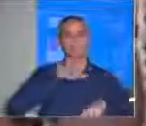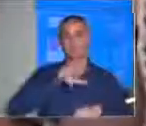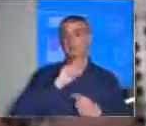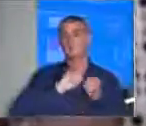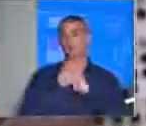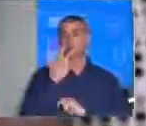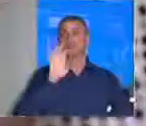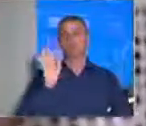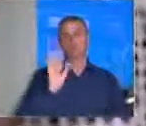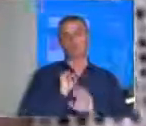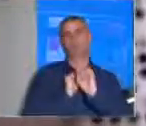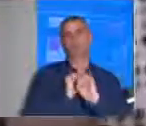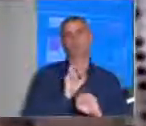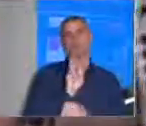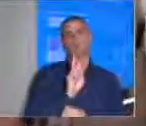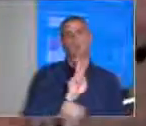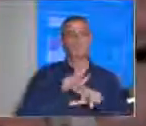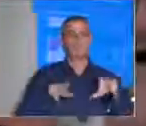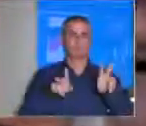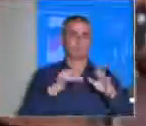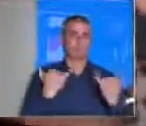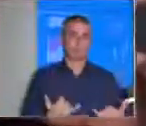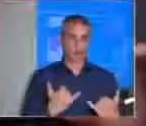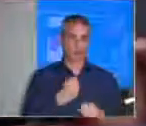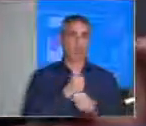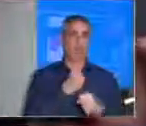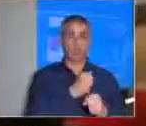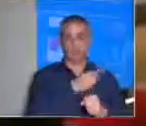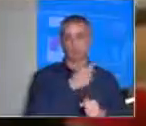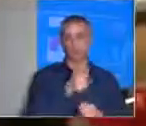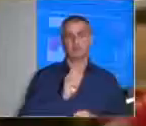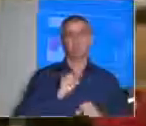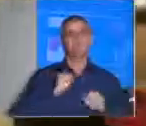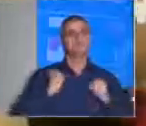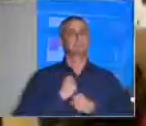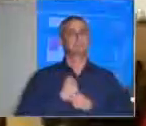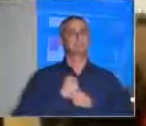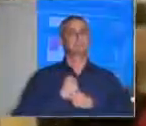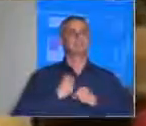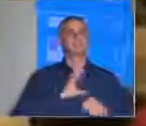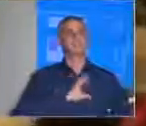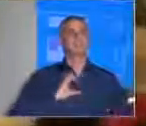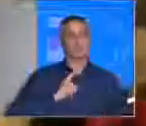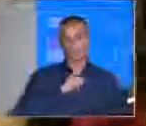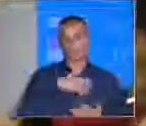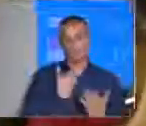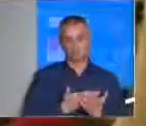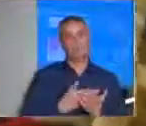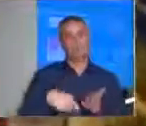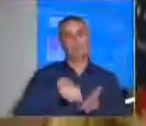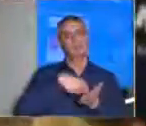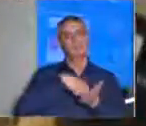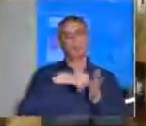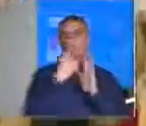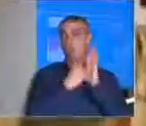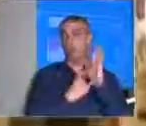לעומת 34% התומכים בשיבור המצב הקיים. כעת הגיש הסנאטור הדמוקרטי בריין שץ הצעה